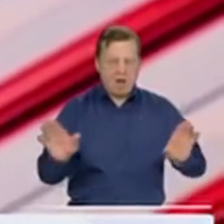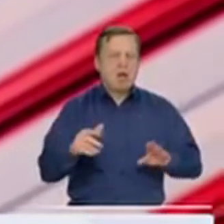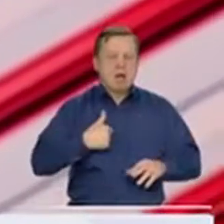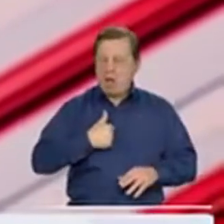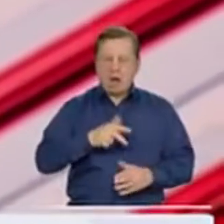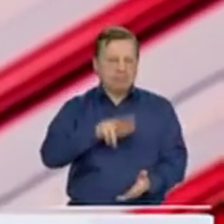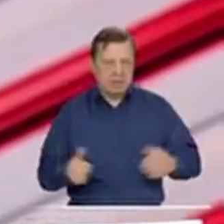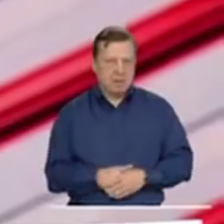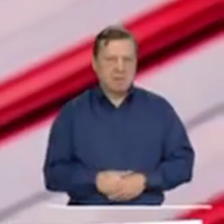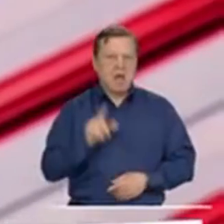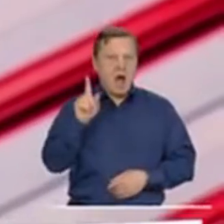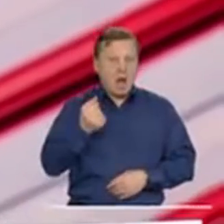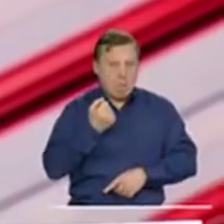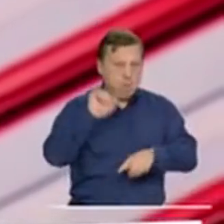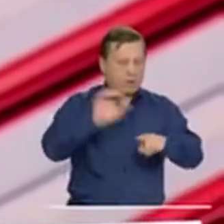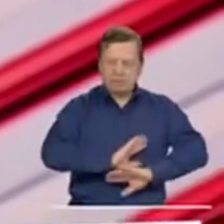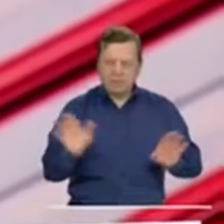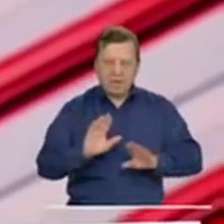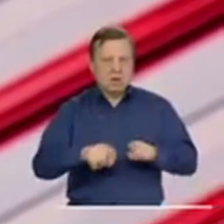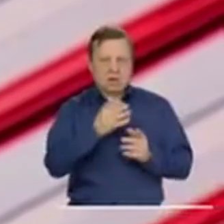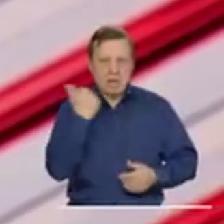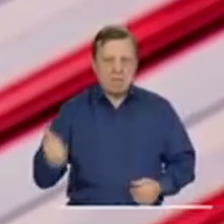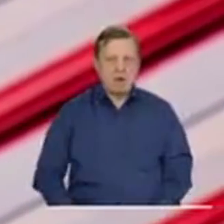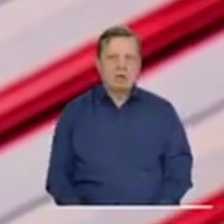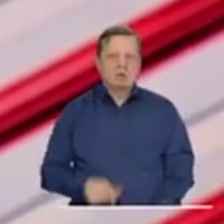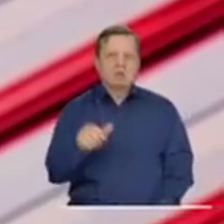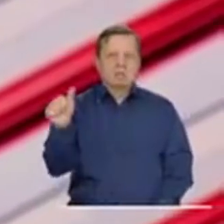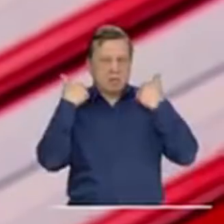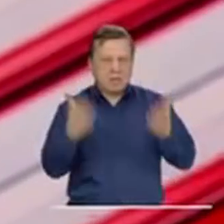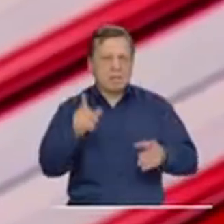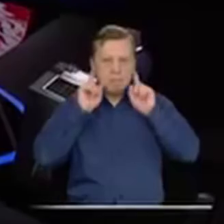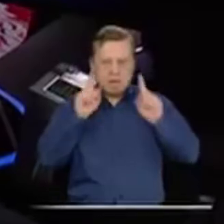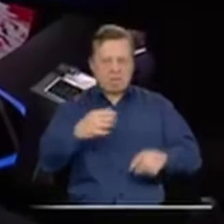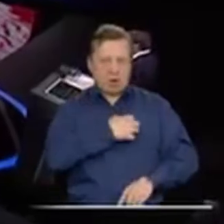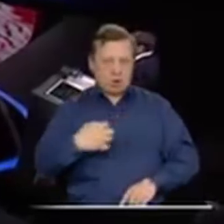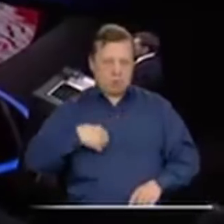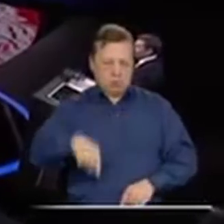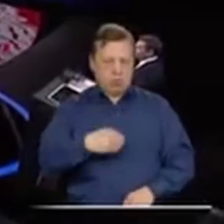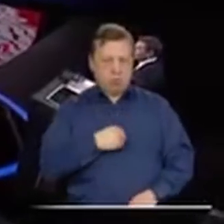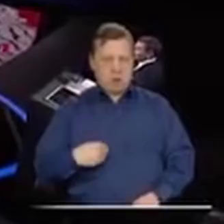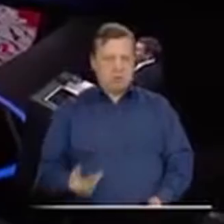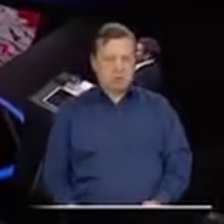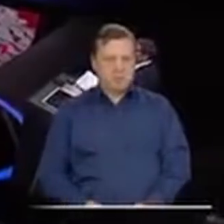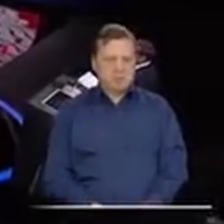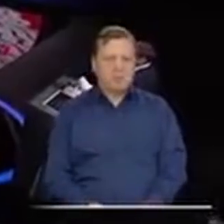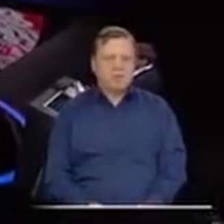takiego rozwiązania. Zwycięstwo daje szansę na 1500 zł ojczyźnie. Bardzo